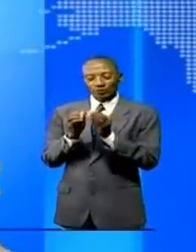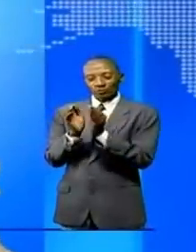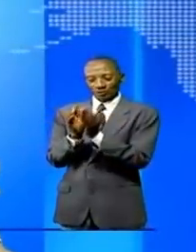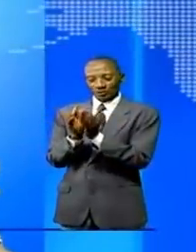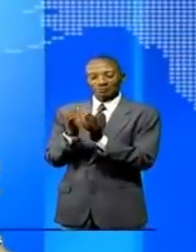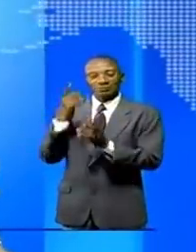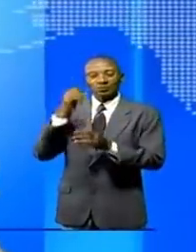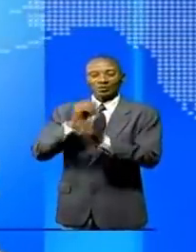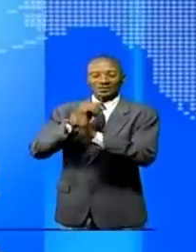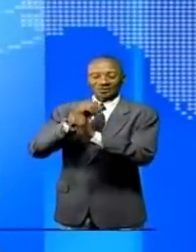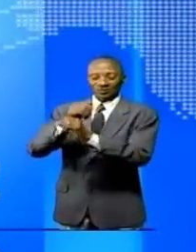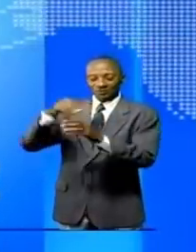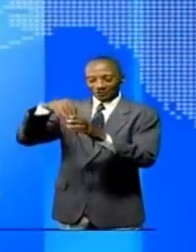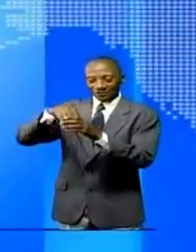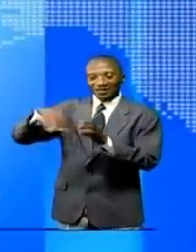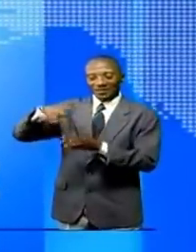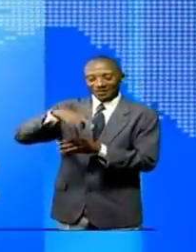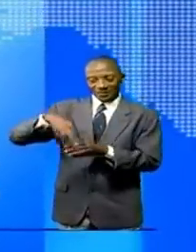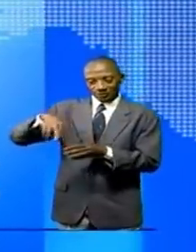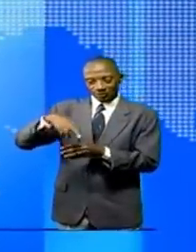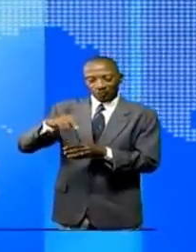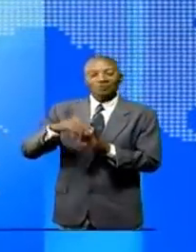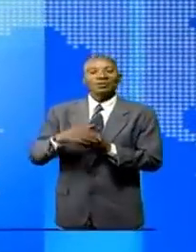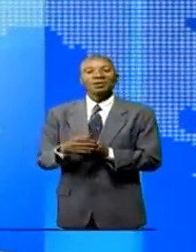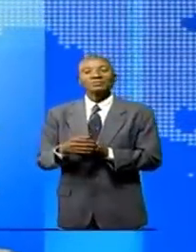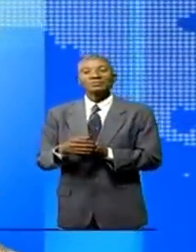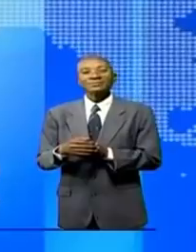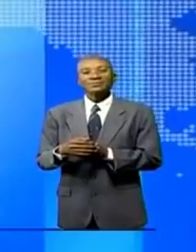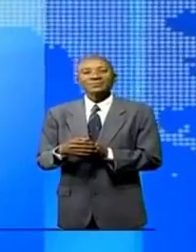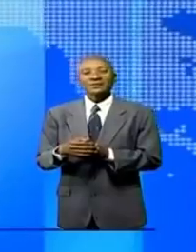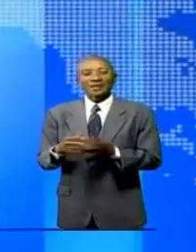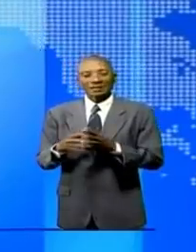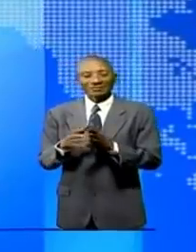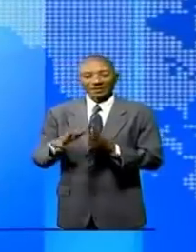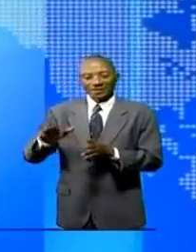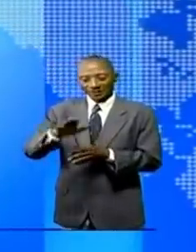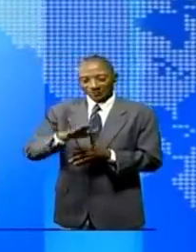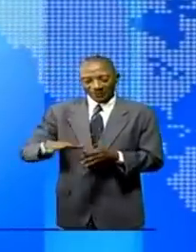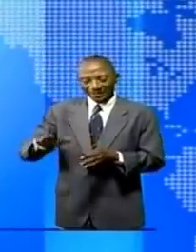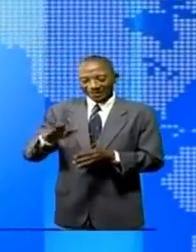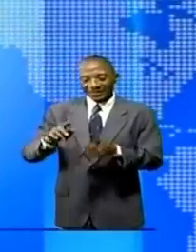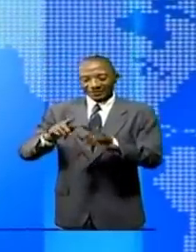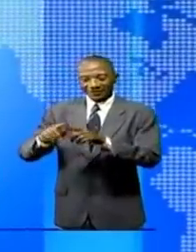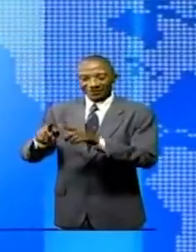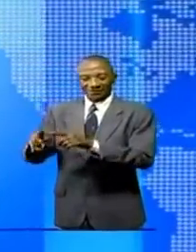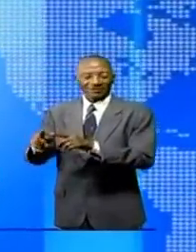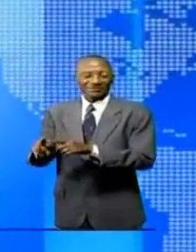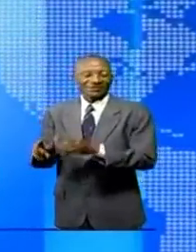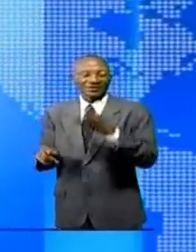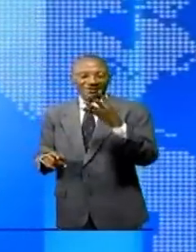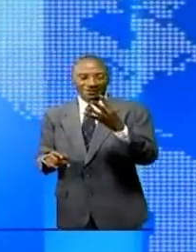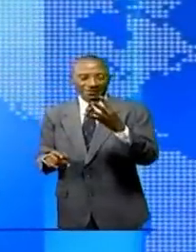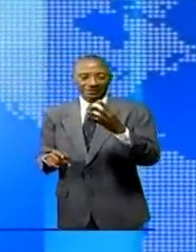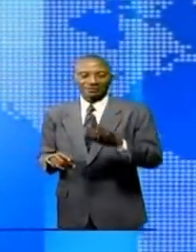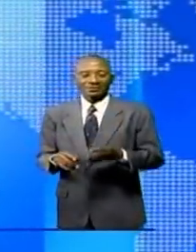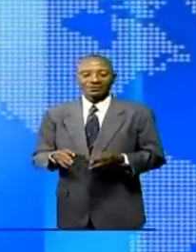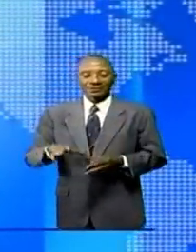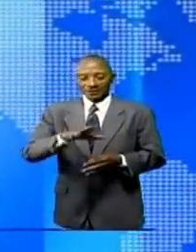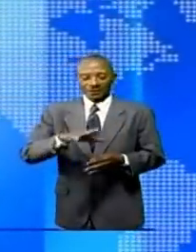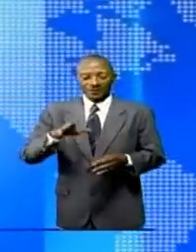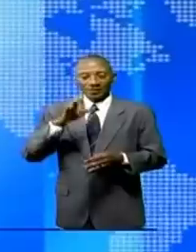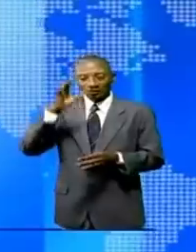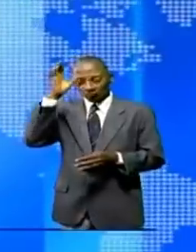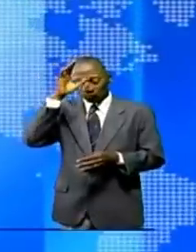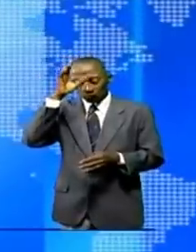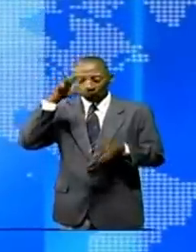sécurité régionale. Les travaux se sont tenus le week-end dernier à Oyo, dans le département de la Cuvette, en République du Congo, consacré à